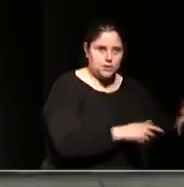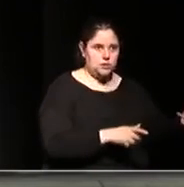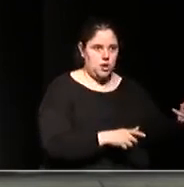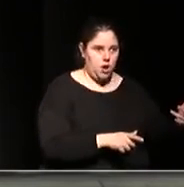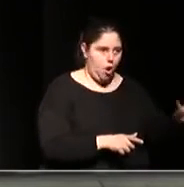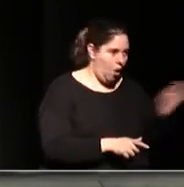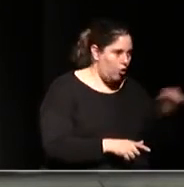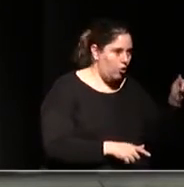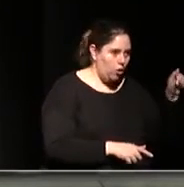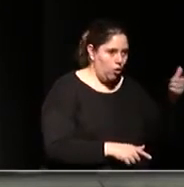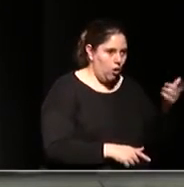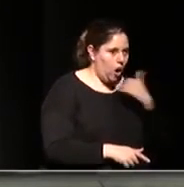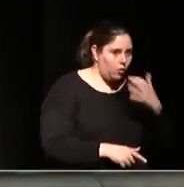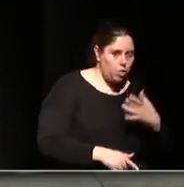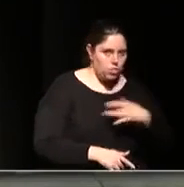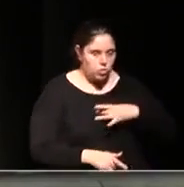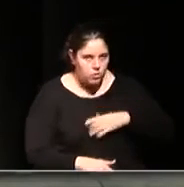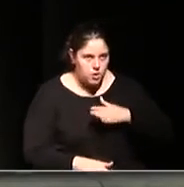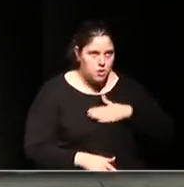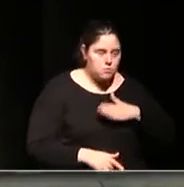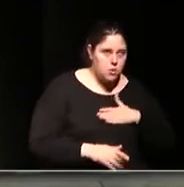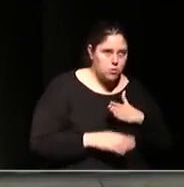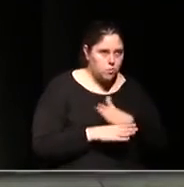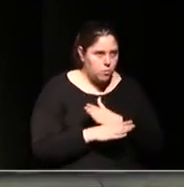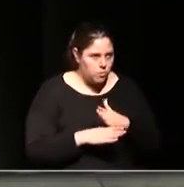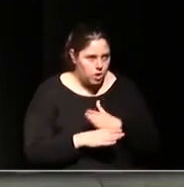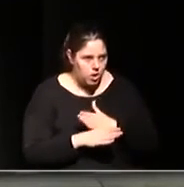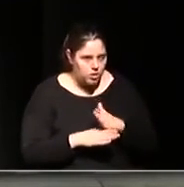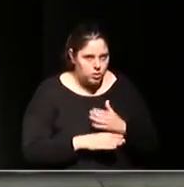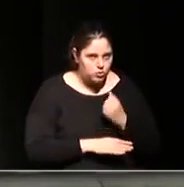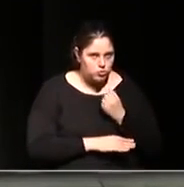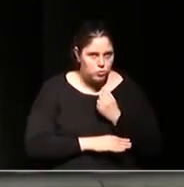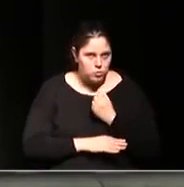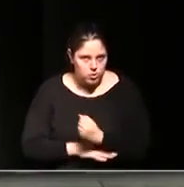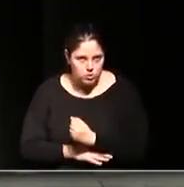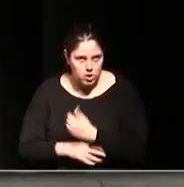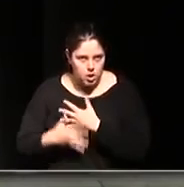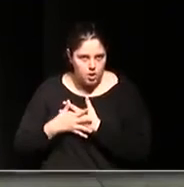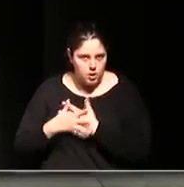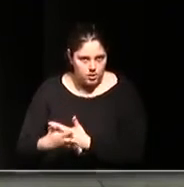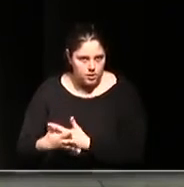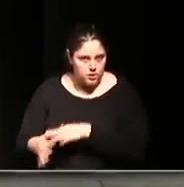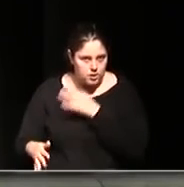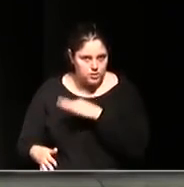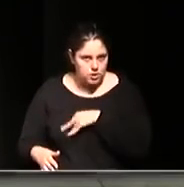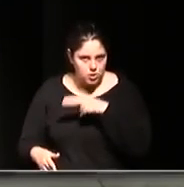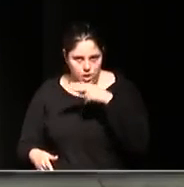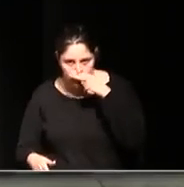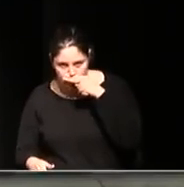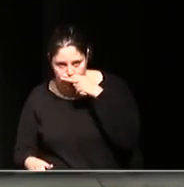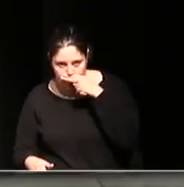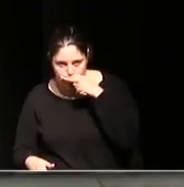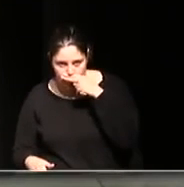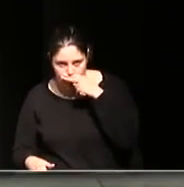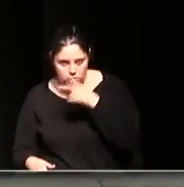no vol votar amb el dubte de si el seu partit farà suport a la candidata del senyor Aznar, els diem